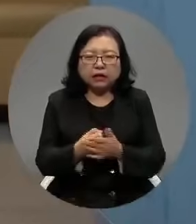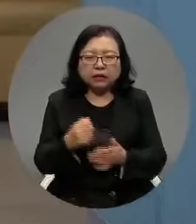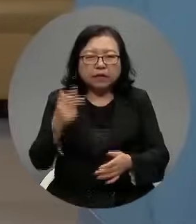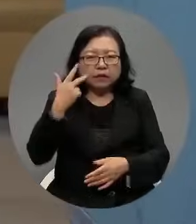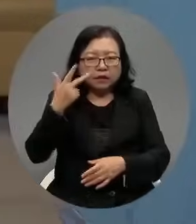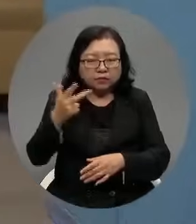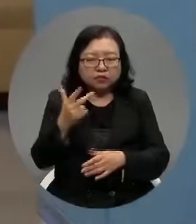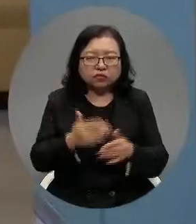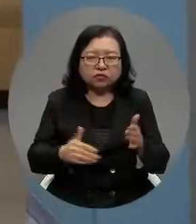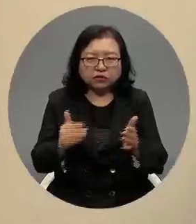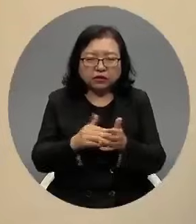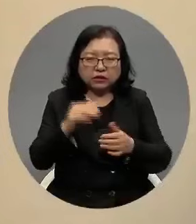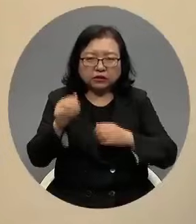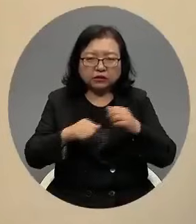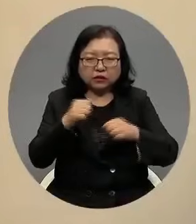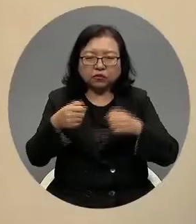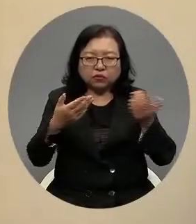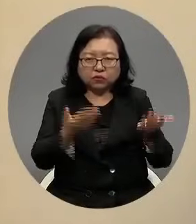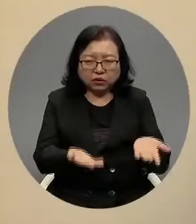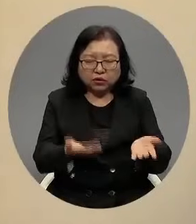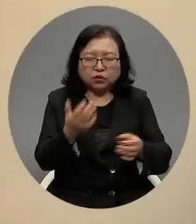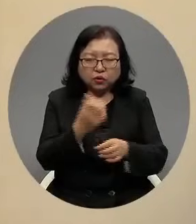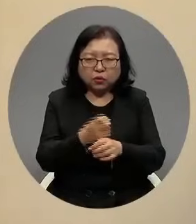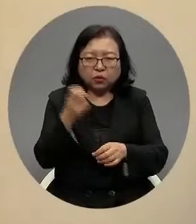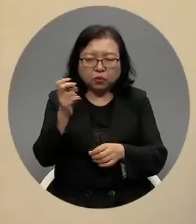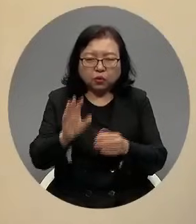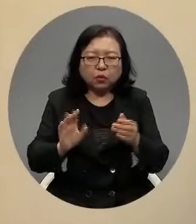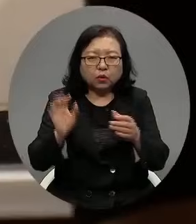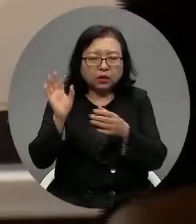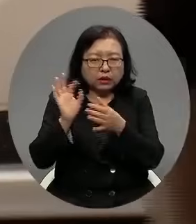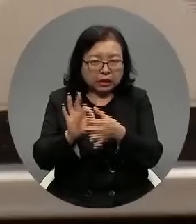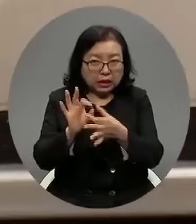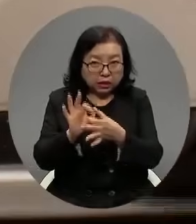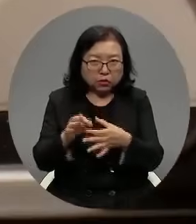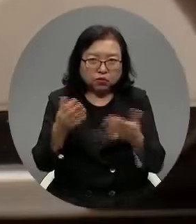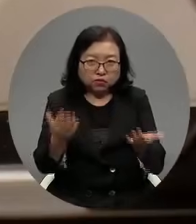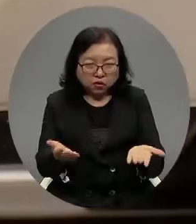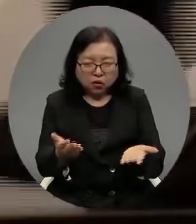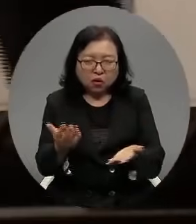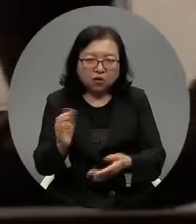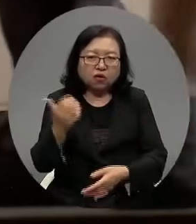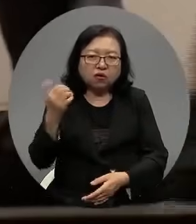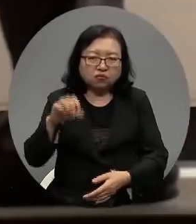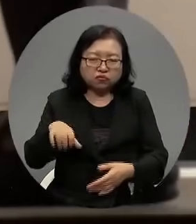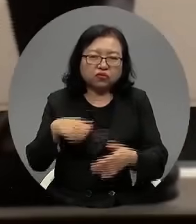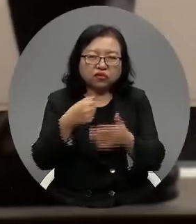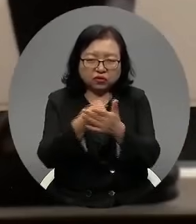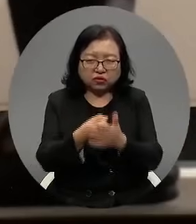이후에도 휴진을 이어갈지 결정하겠다고 밝혔습니다. MBC 뉴스 김우초입니다.